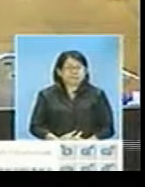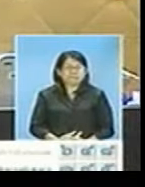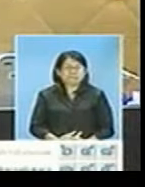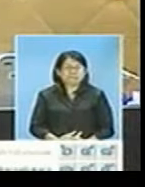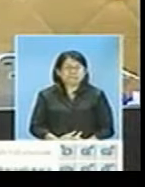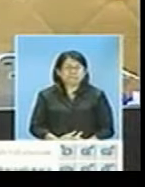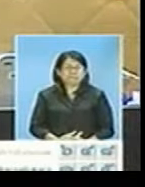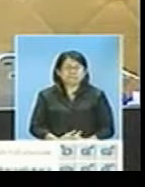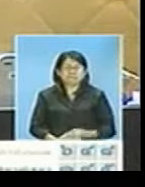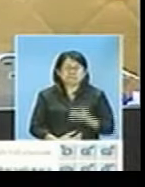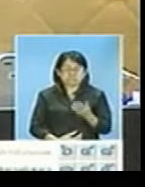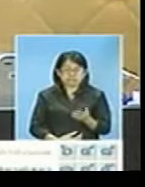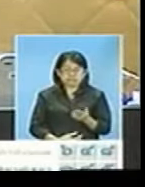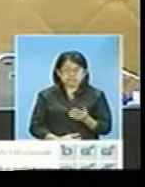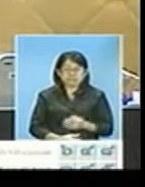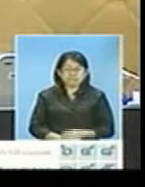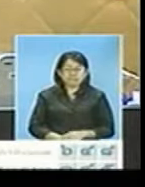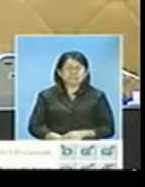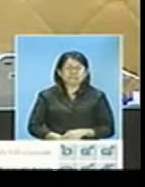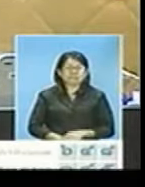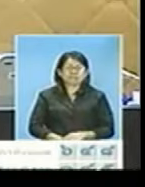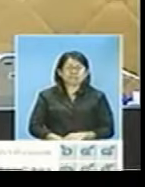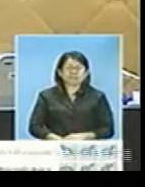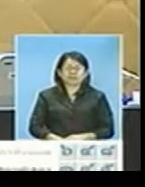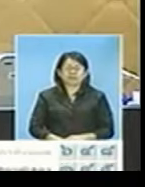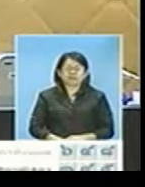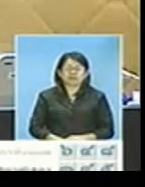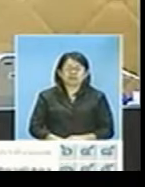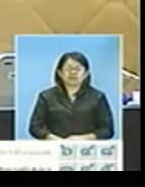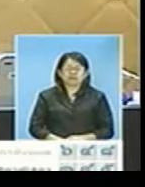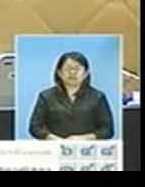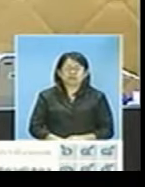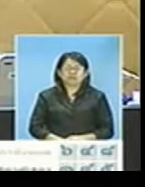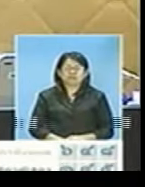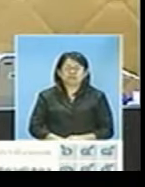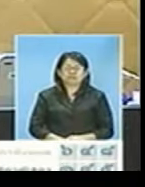เชิญท่านยุคนชนะวัฒน์ปัญญาครับ